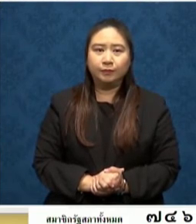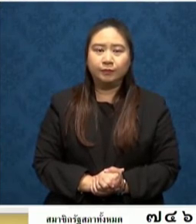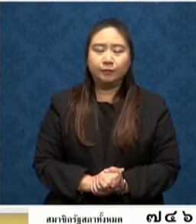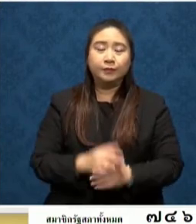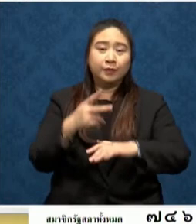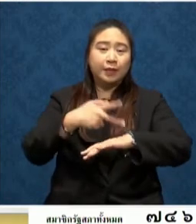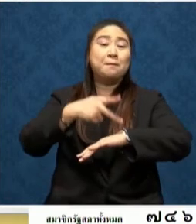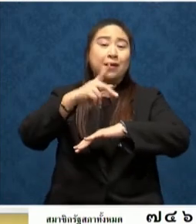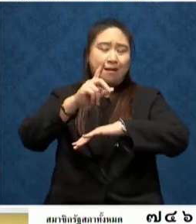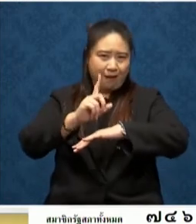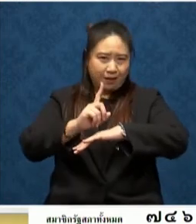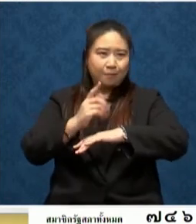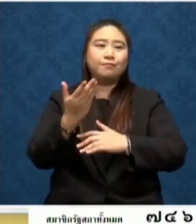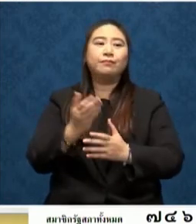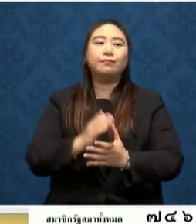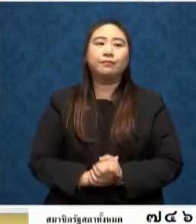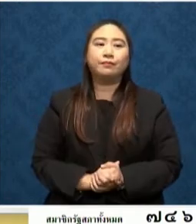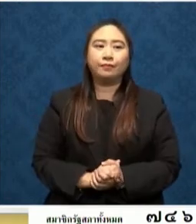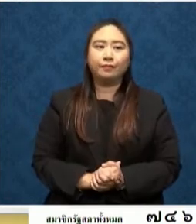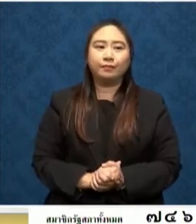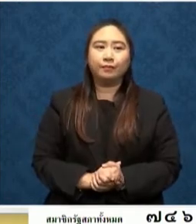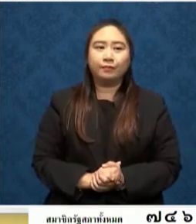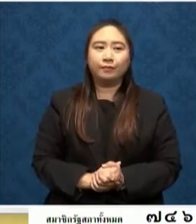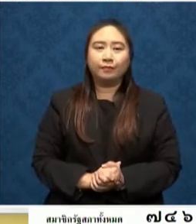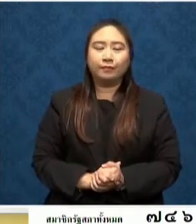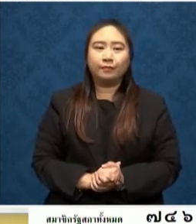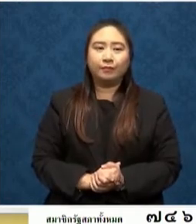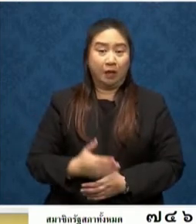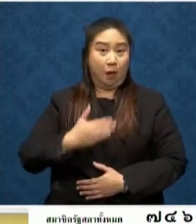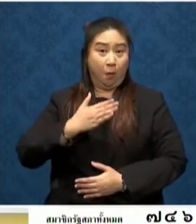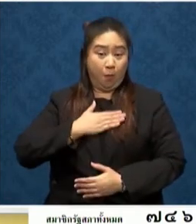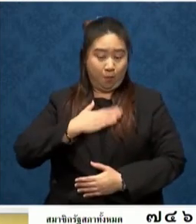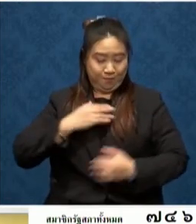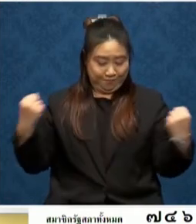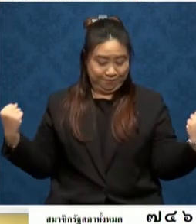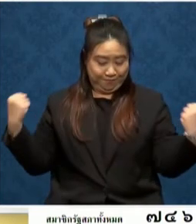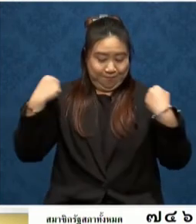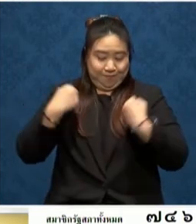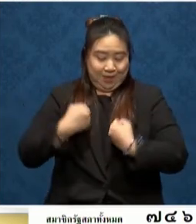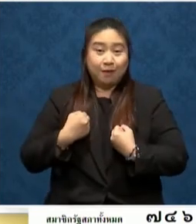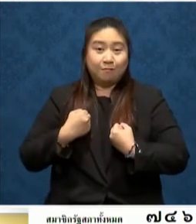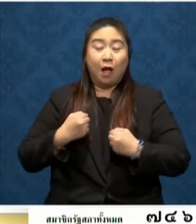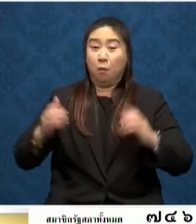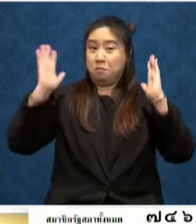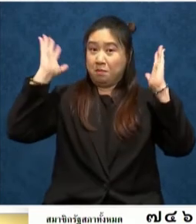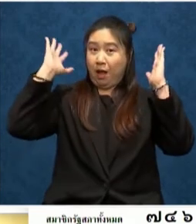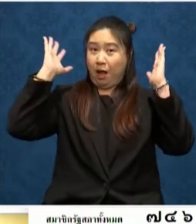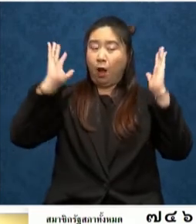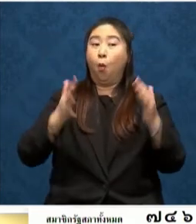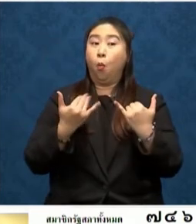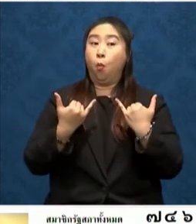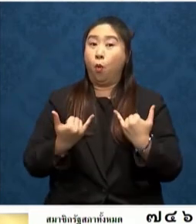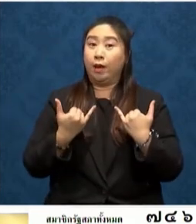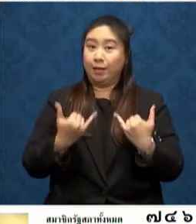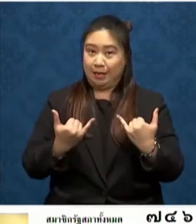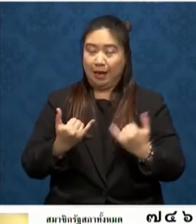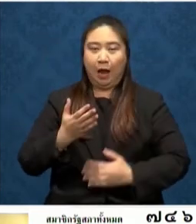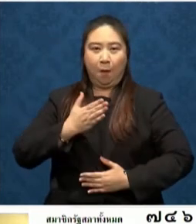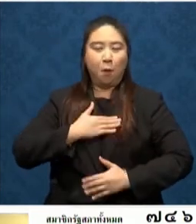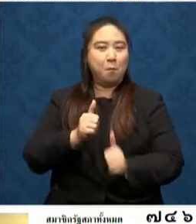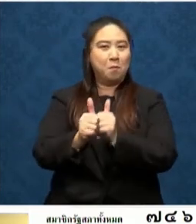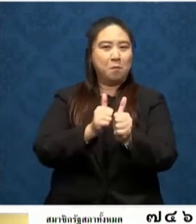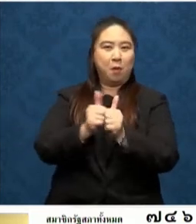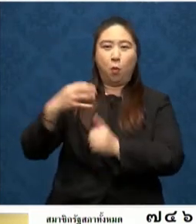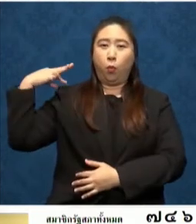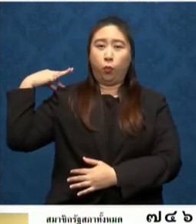ท่ประทานครับที่เห็นผมแต่งตัวมาในการอภิปลายในวัี้ไม่ใช่จะมาปกวดชแฟน